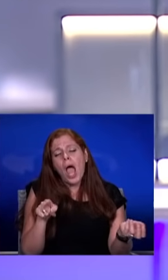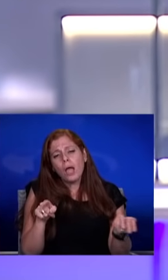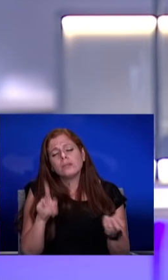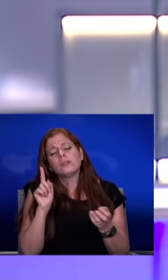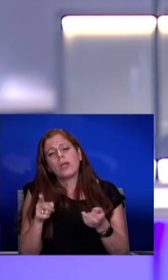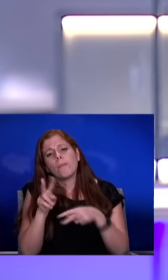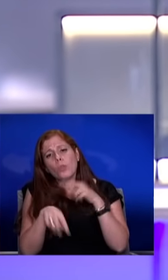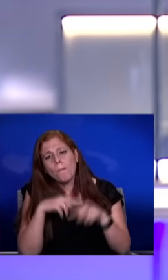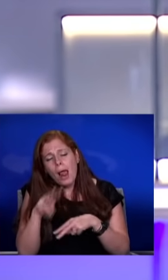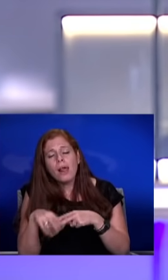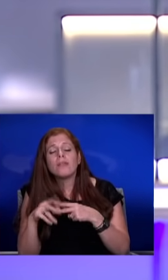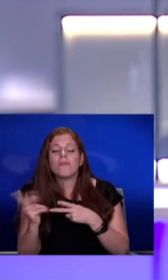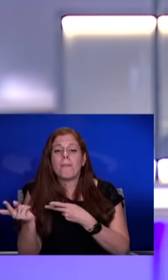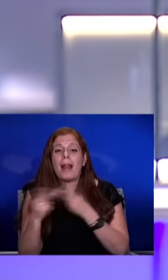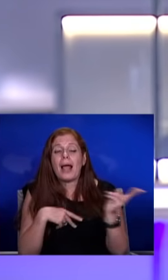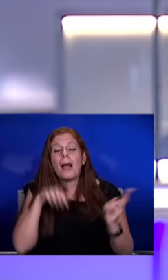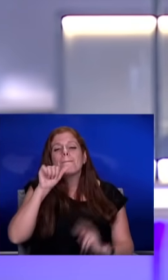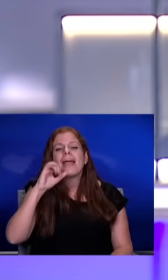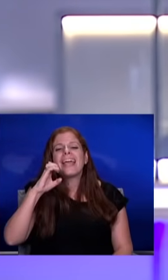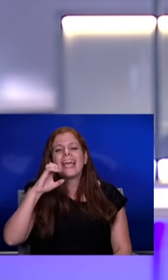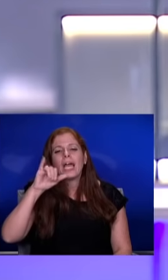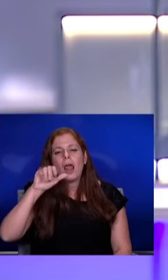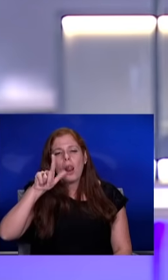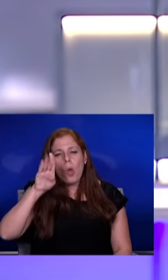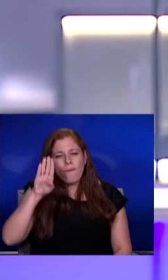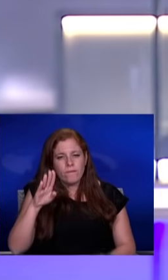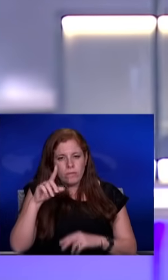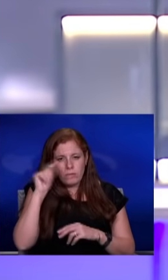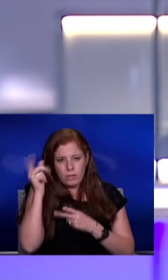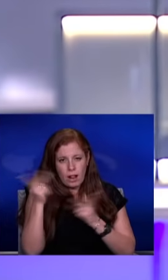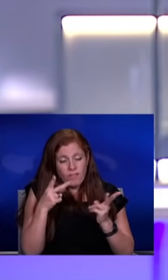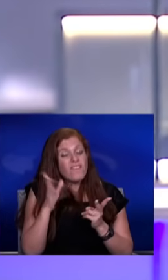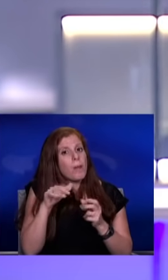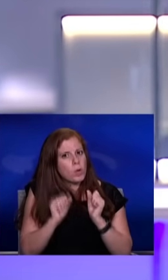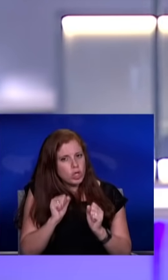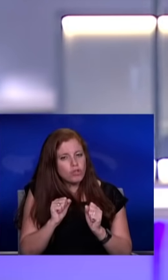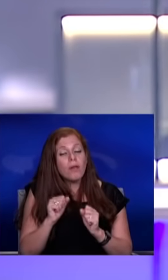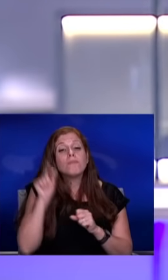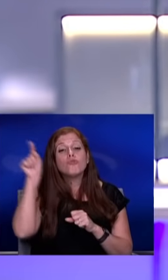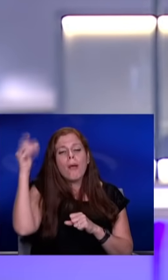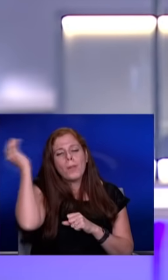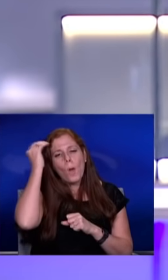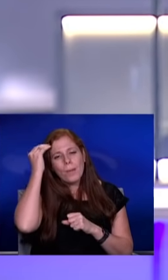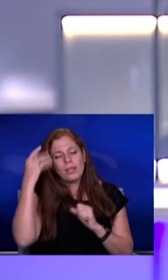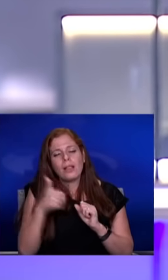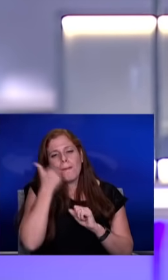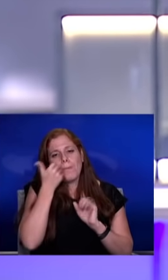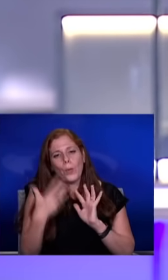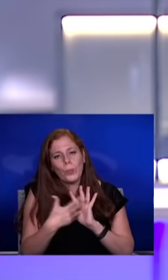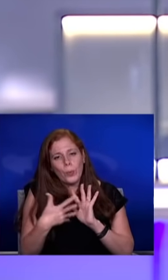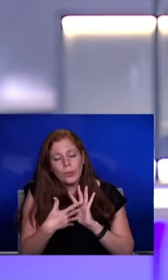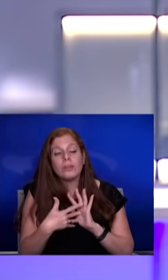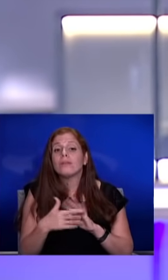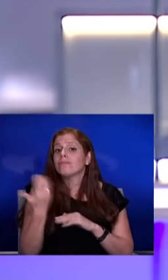האונקולוגית באיכילוב, ולמרות הקושי, היא גם לומדת משם לבגרויות. לאחרונה, יחד עם שותפתה למחלקה נועה,